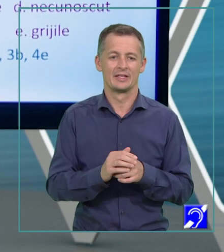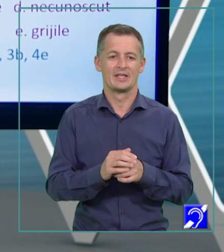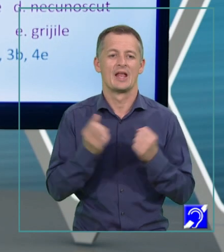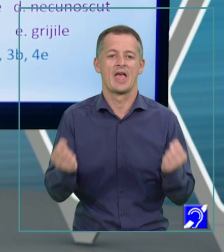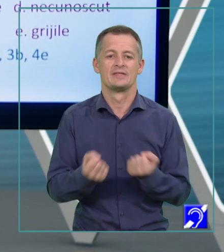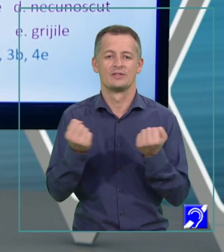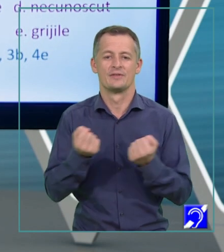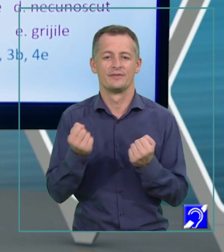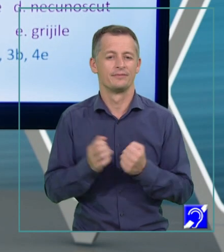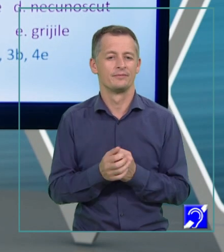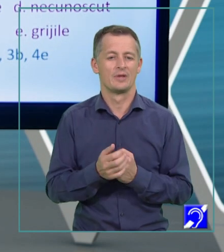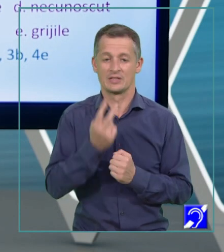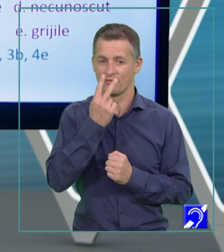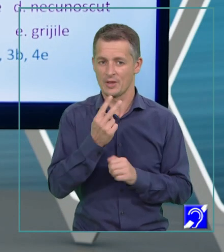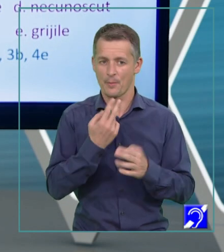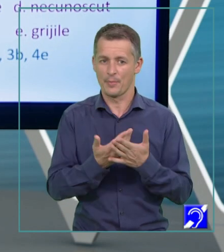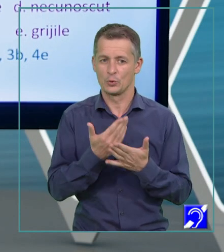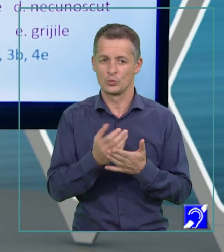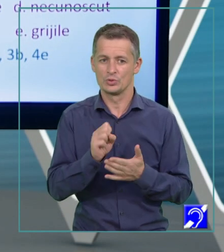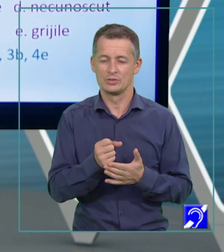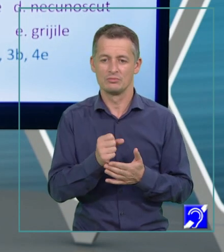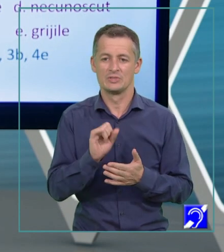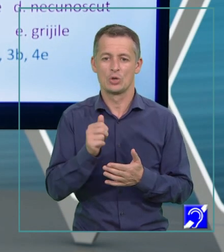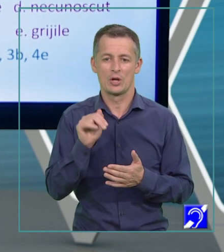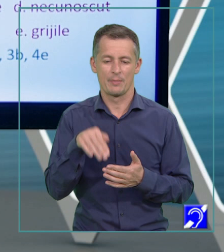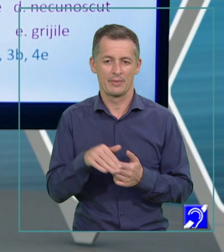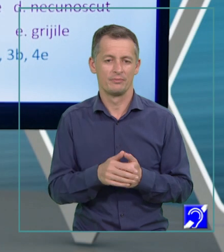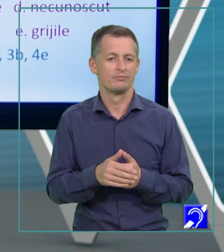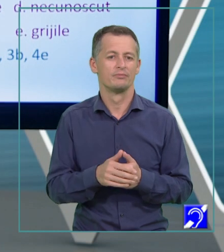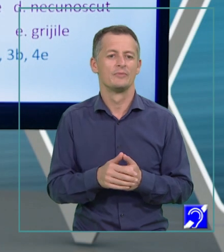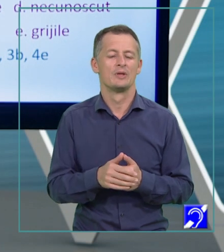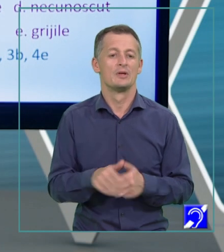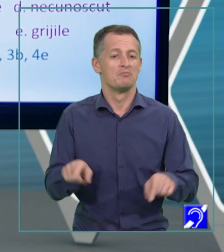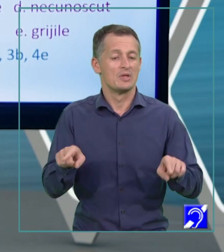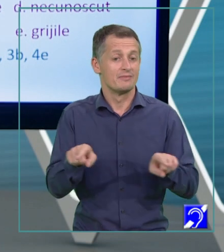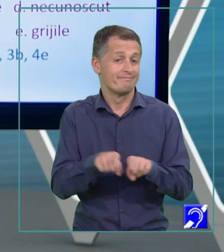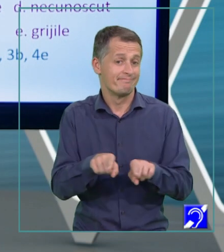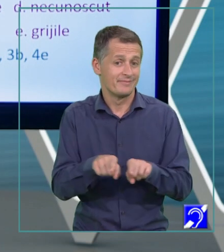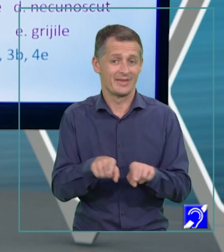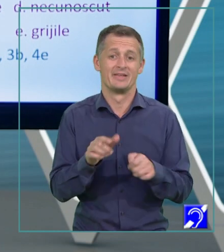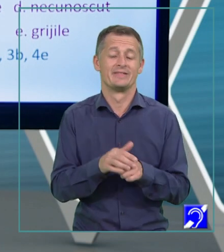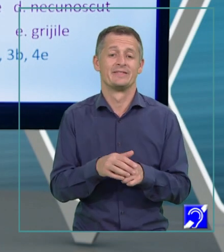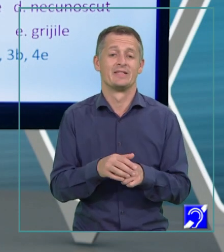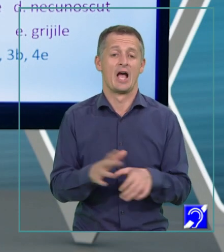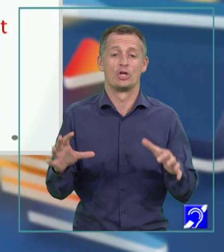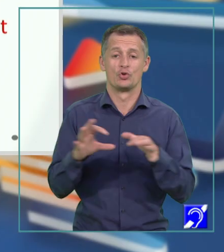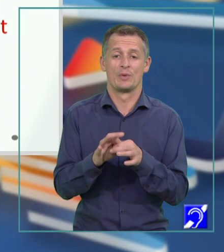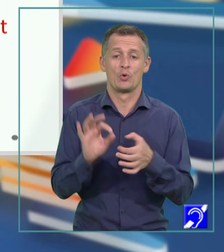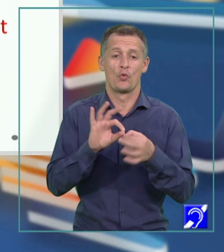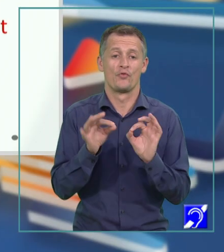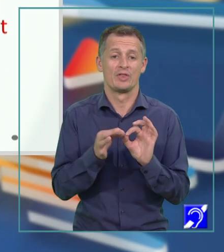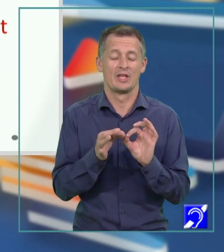exerciții. Haideți să vedem pentru sinonime ce ni se cere. Să asociem cuvintele scrise îngroșat în text